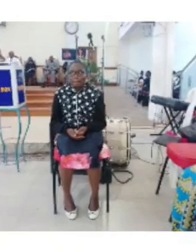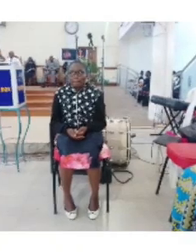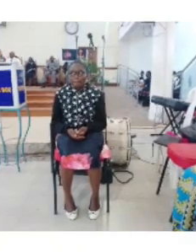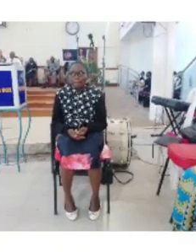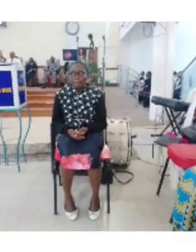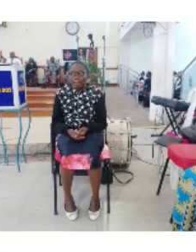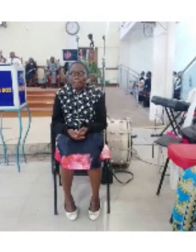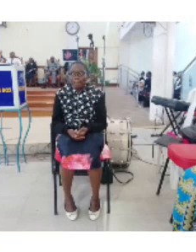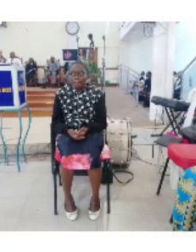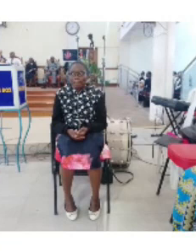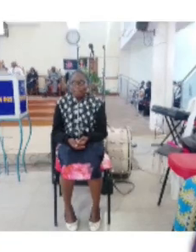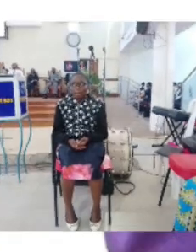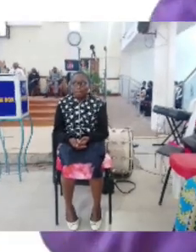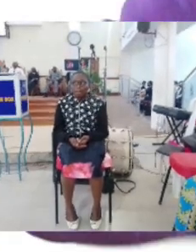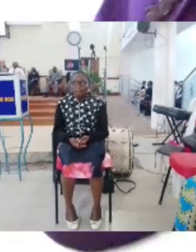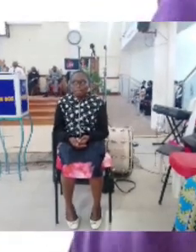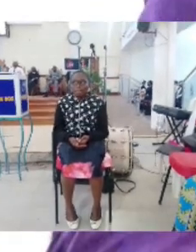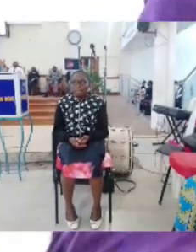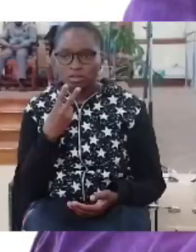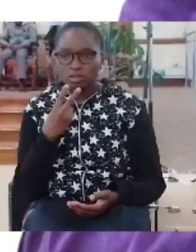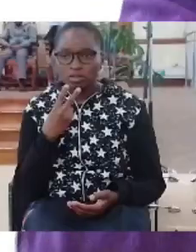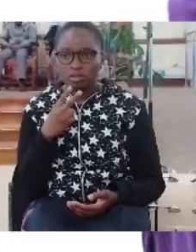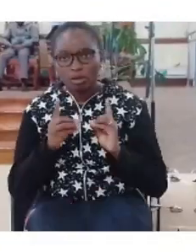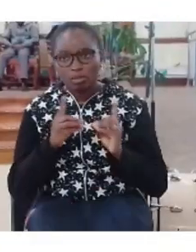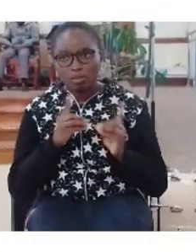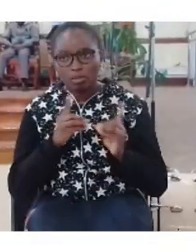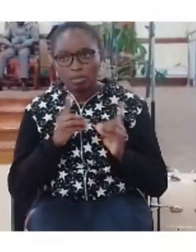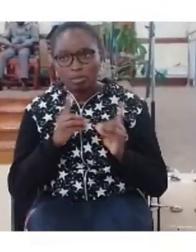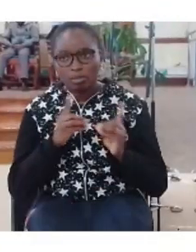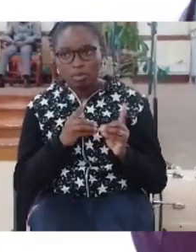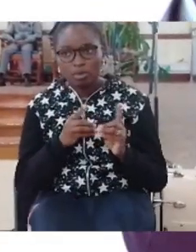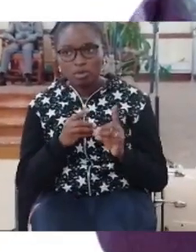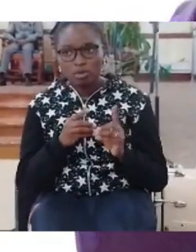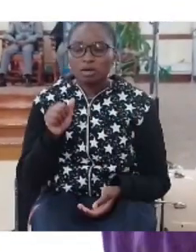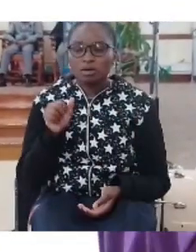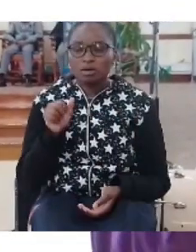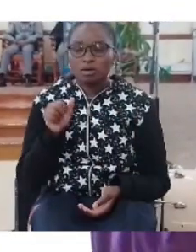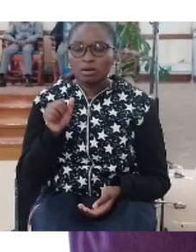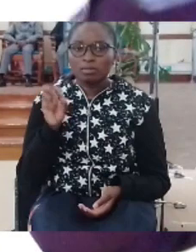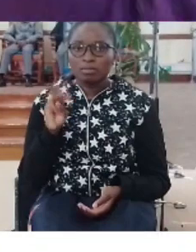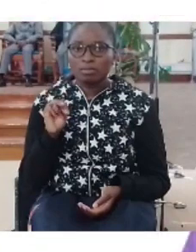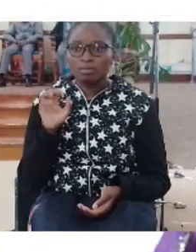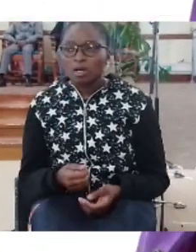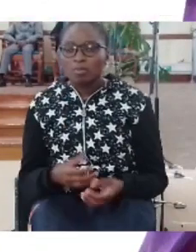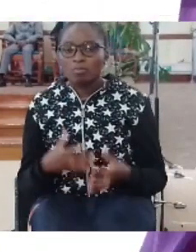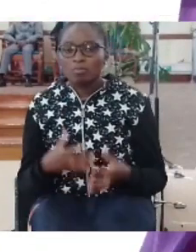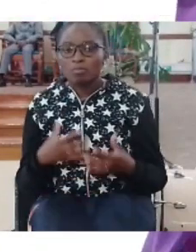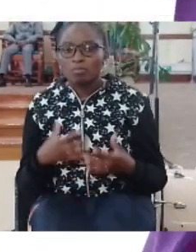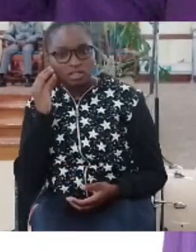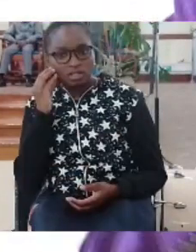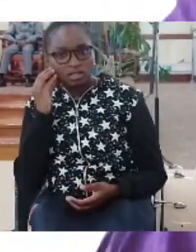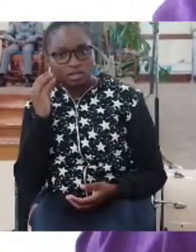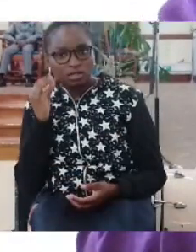dugata yeta guo namani komada waboto ya Asuriata akehonio mago dhini wa fulori